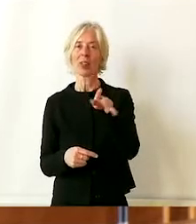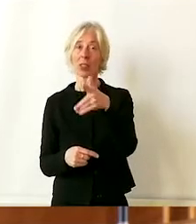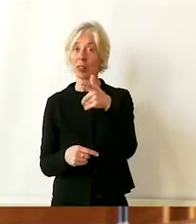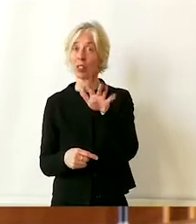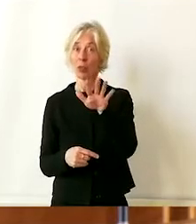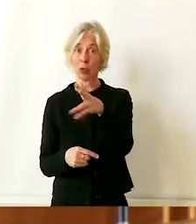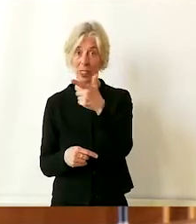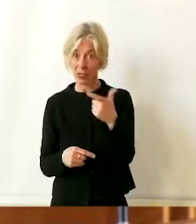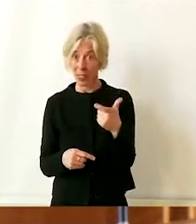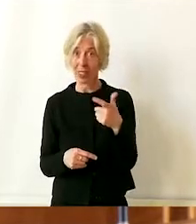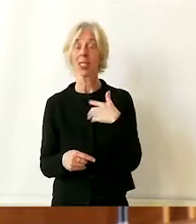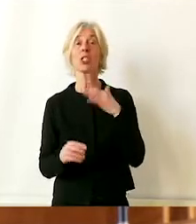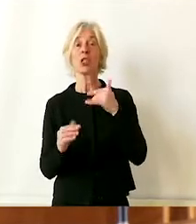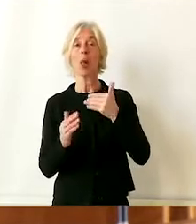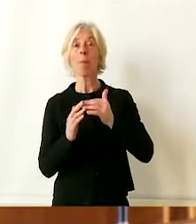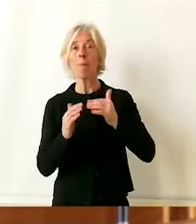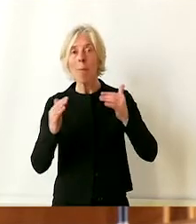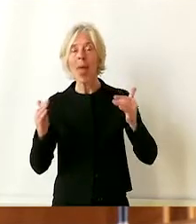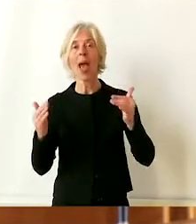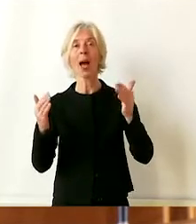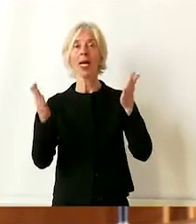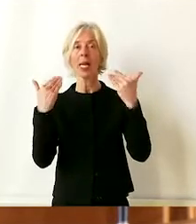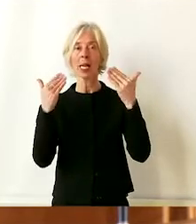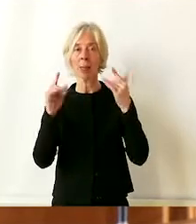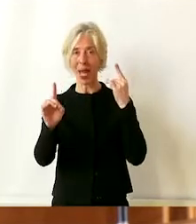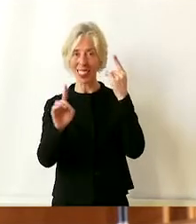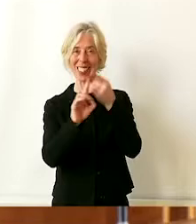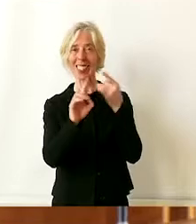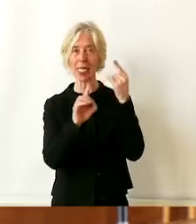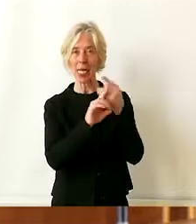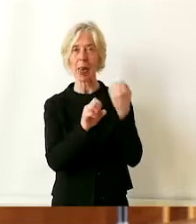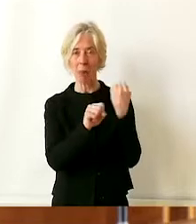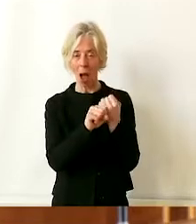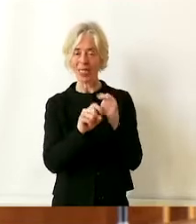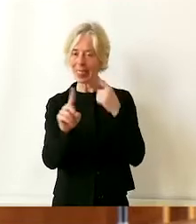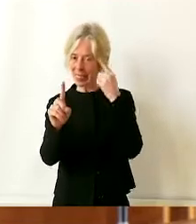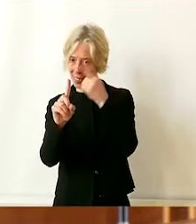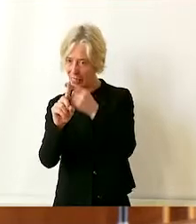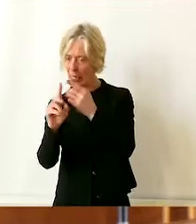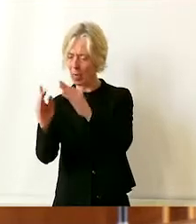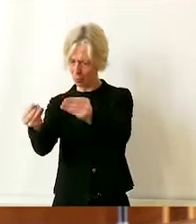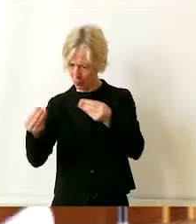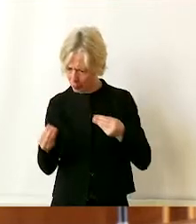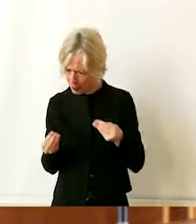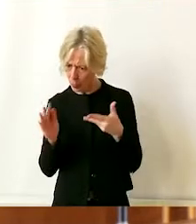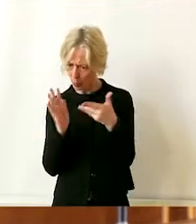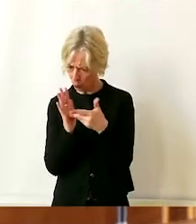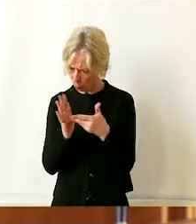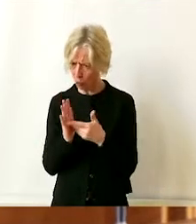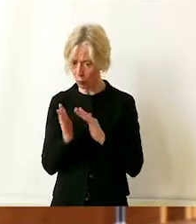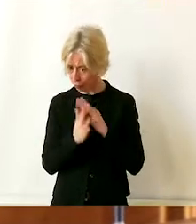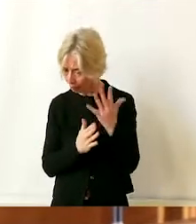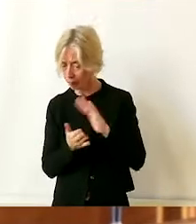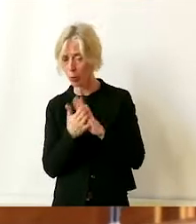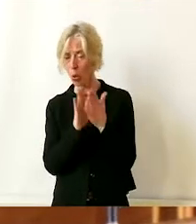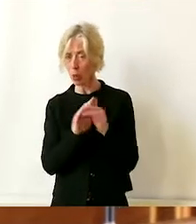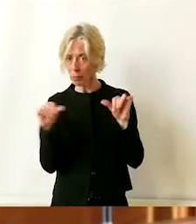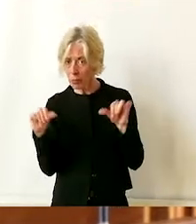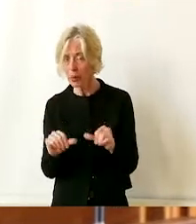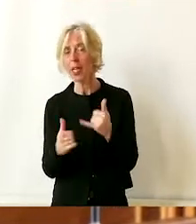werden, die dann auch in Augsburg bilanziert und in den entsprechenden Klimaschutzberichten des Referats 2 von Rainer Erben